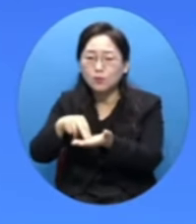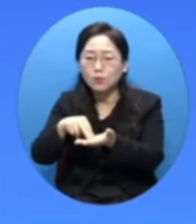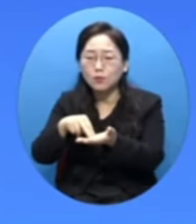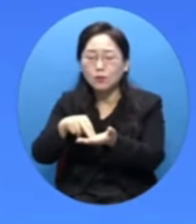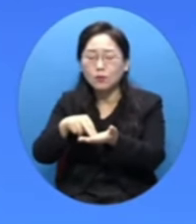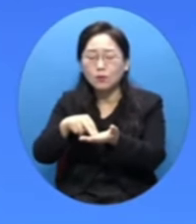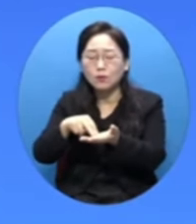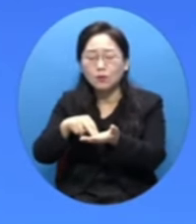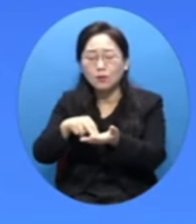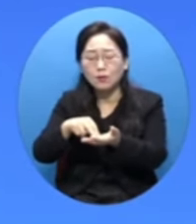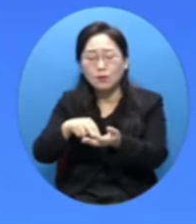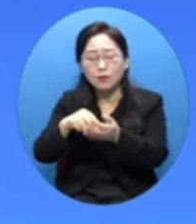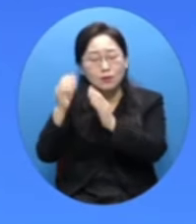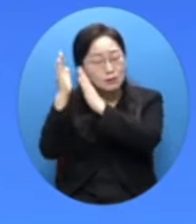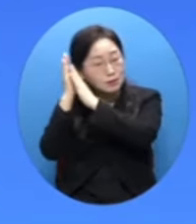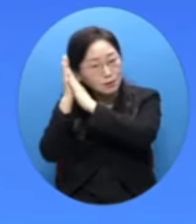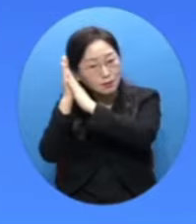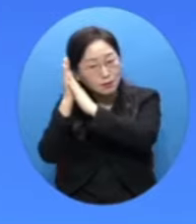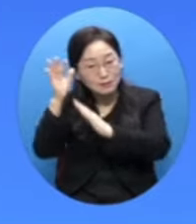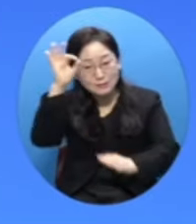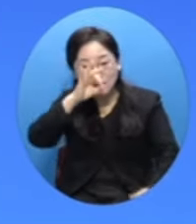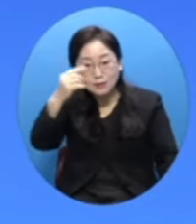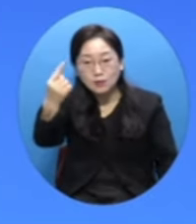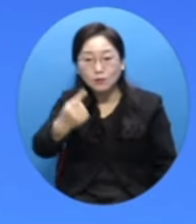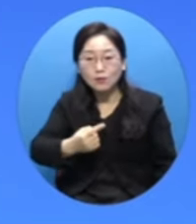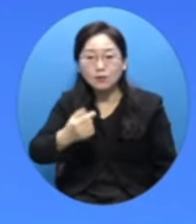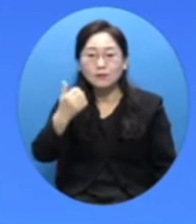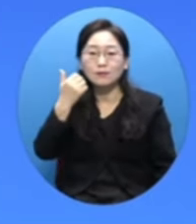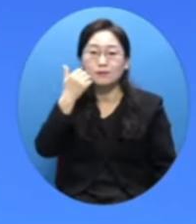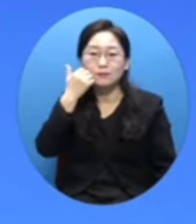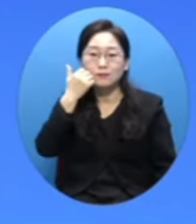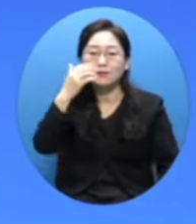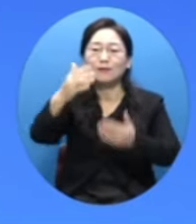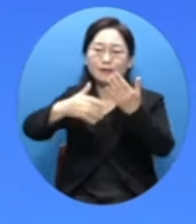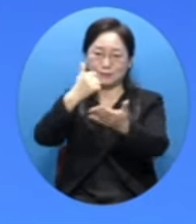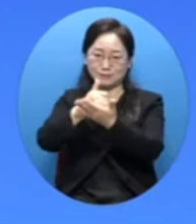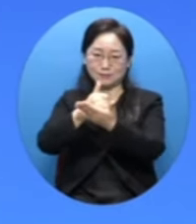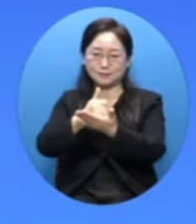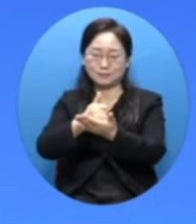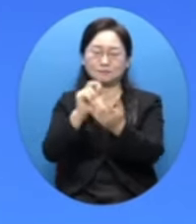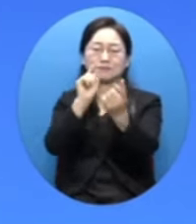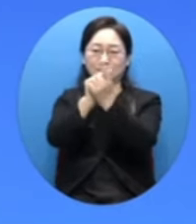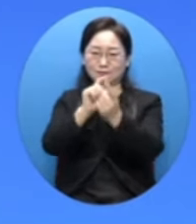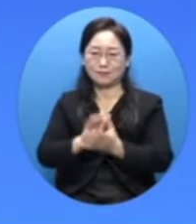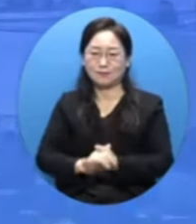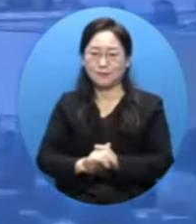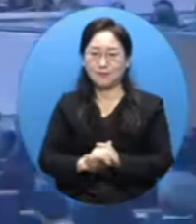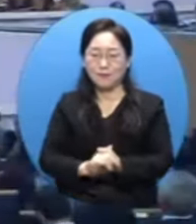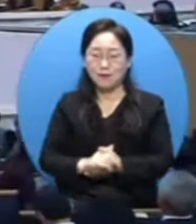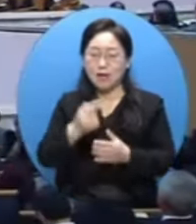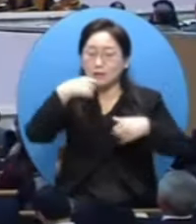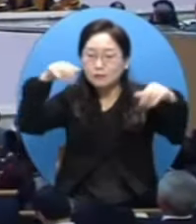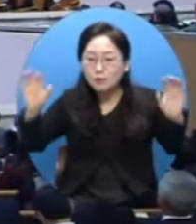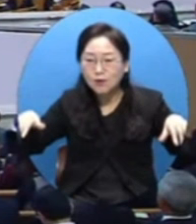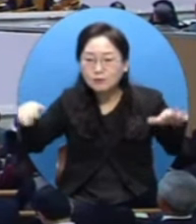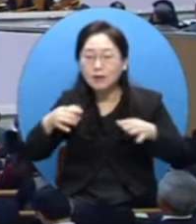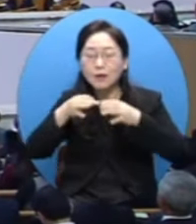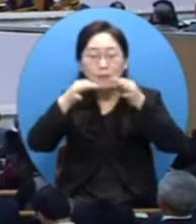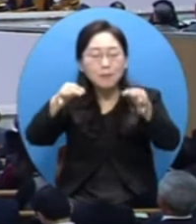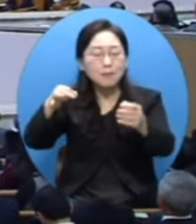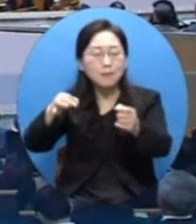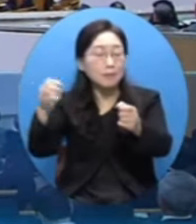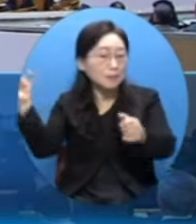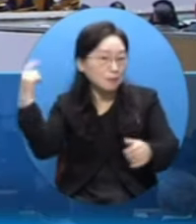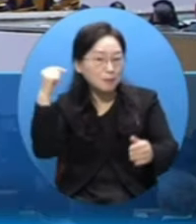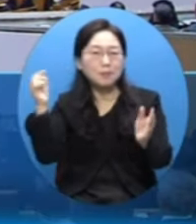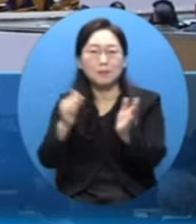잠든 야곱을 찾아온 하나님을 만나게 되었던 것입니다. 천사의 음성을 듣게 되었던 것입니다. 창세기